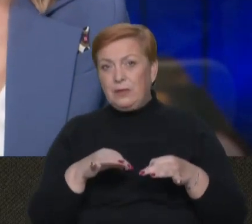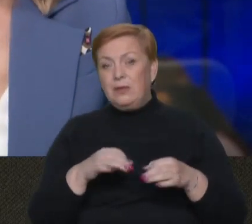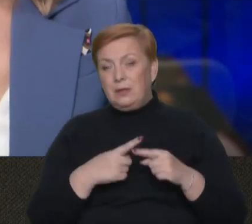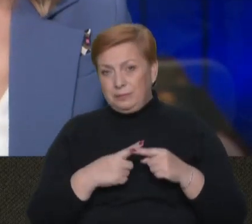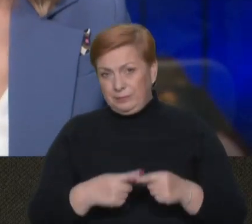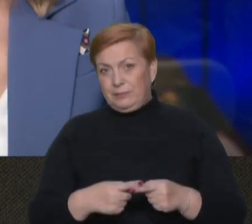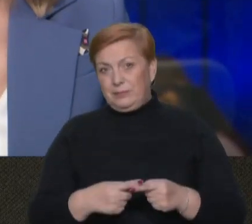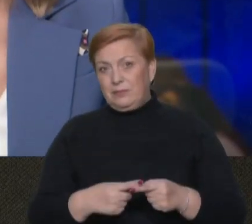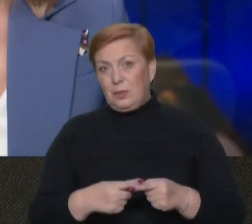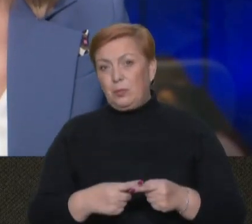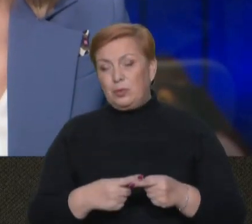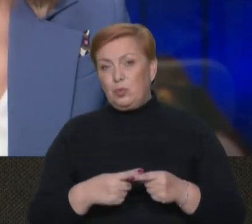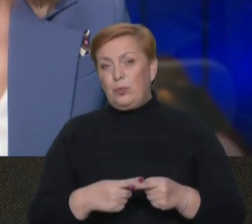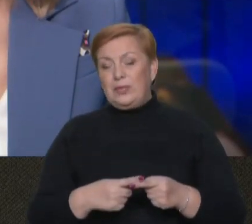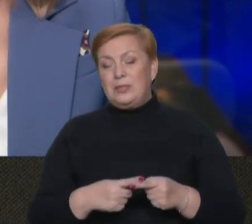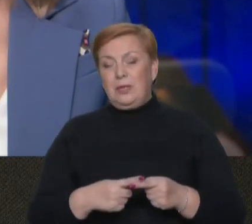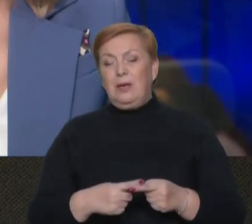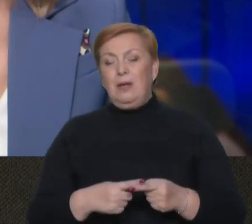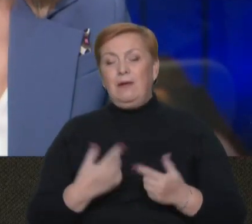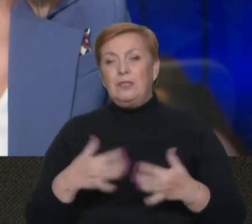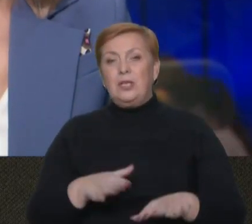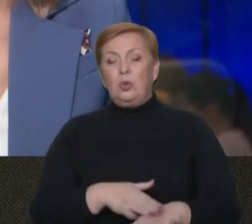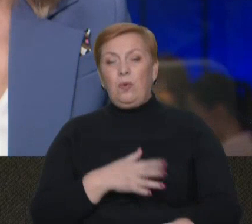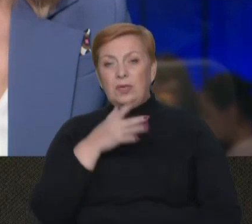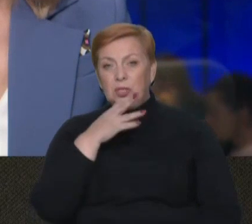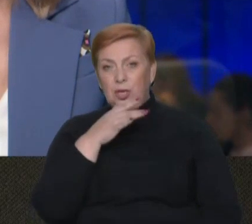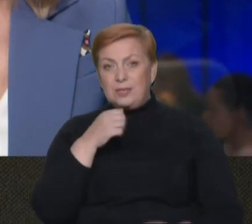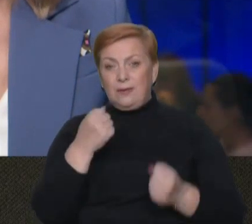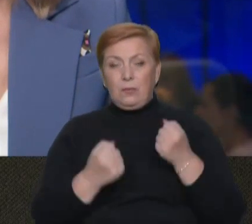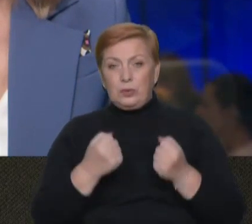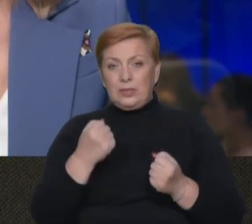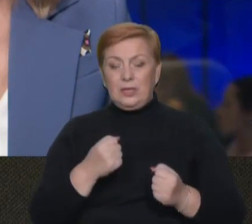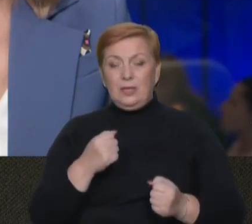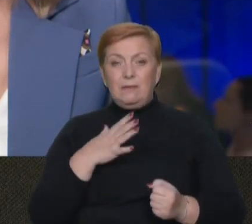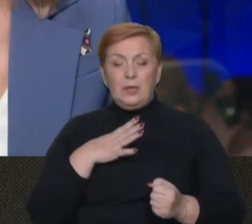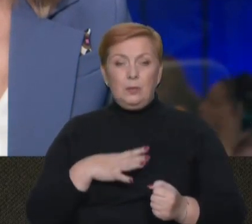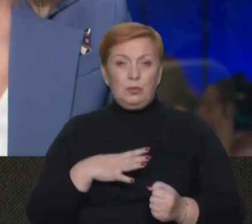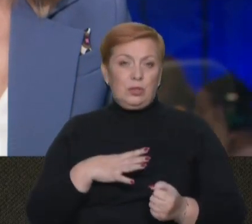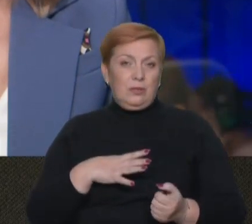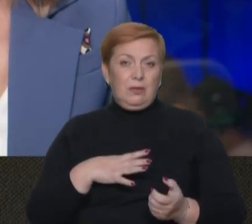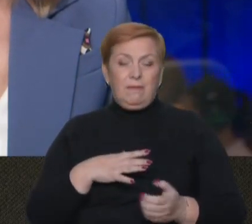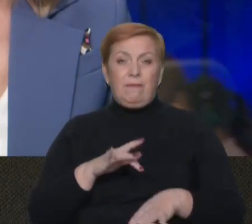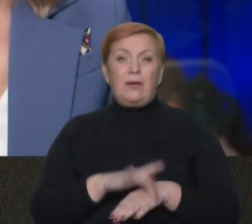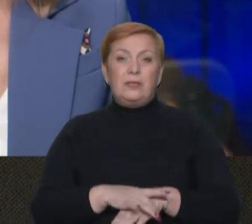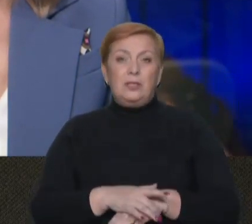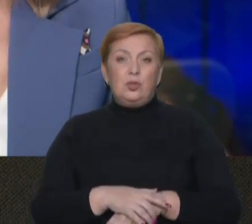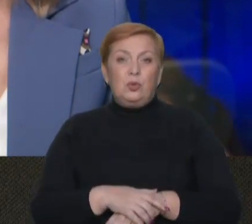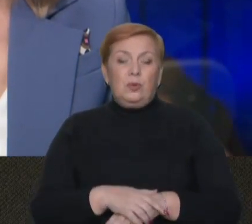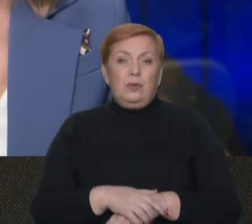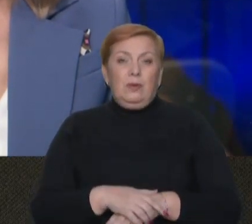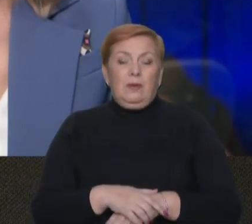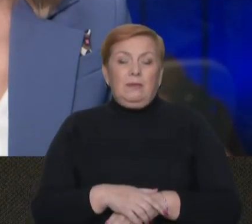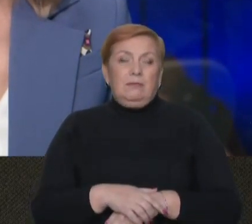на певні поступки оскільки вже довгий час водії вимушені фактично бути такими